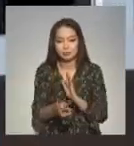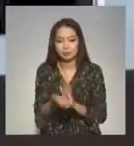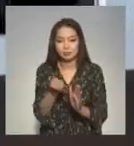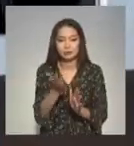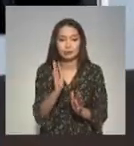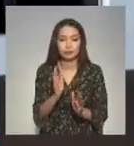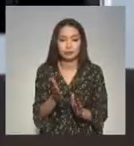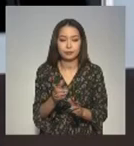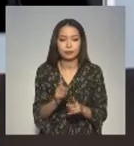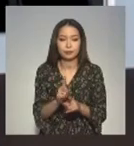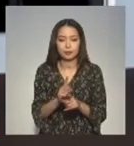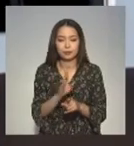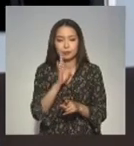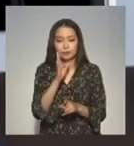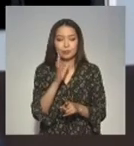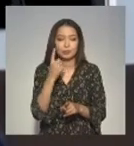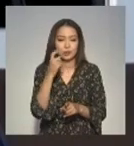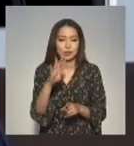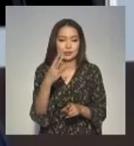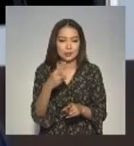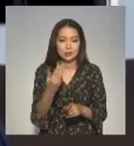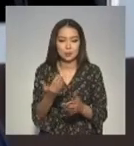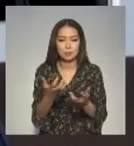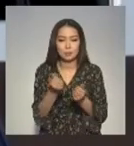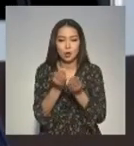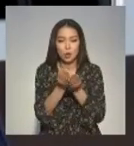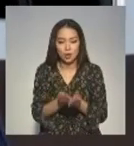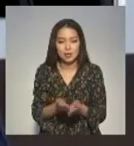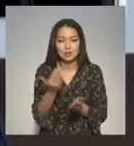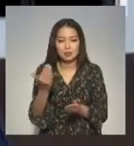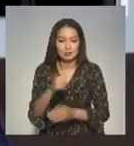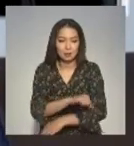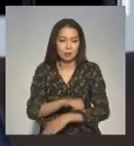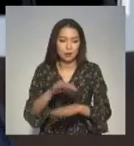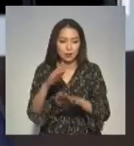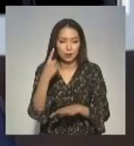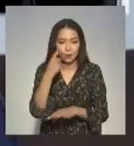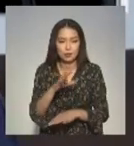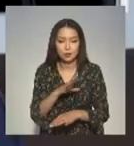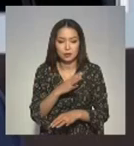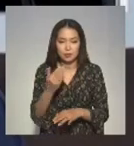В 4:30 утра мы получили сообщение о затонувшей лодке с мигрантами на борту. Патруль прибыл на